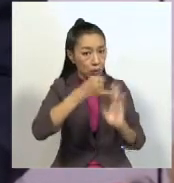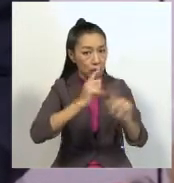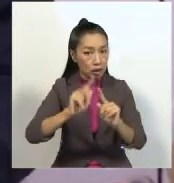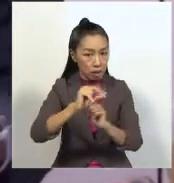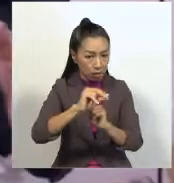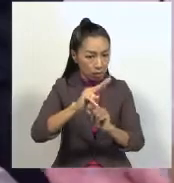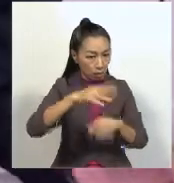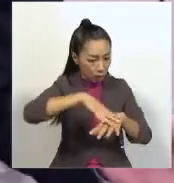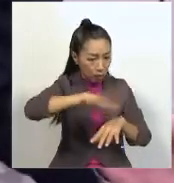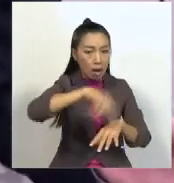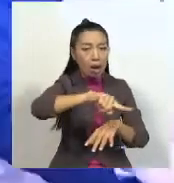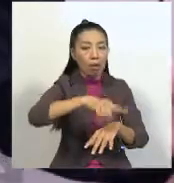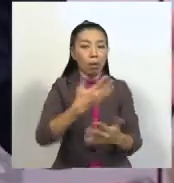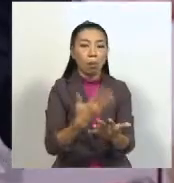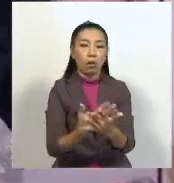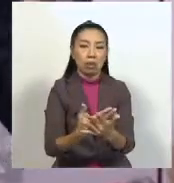ทศอย่างเท่าเทียมครับ